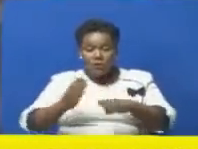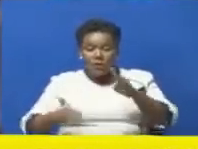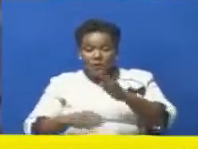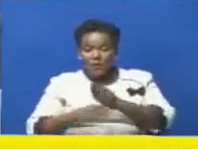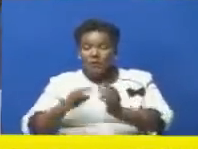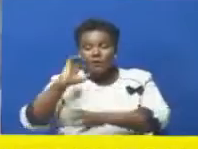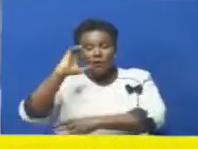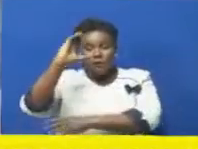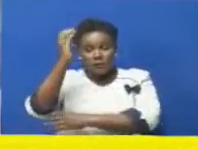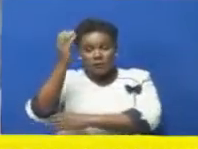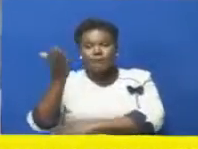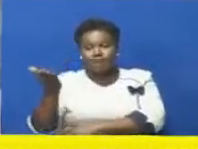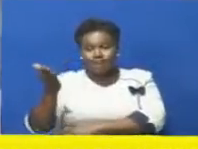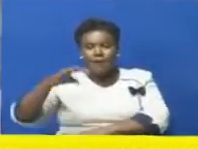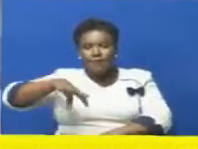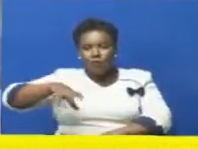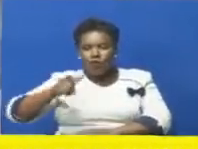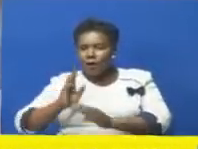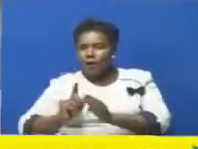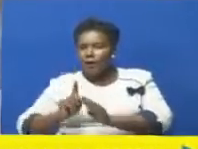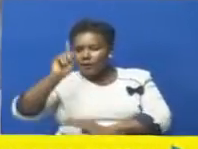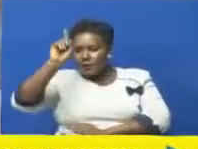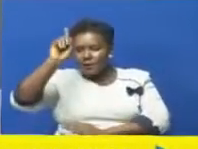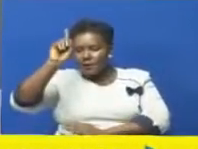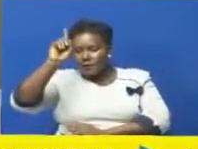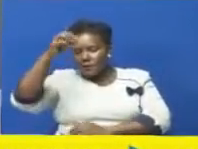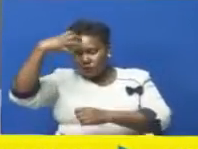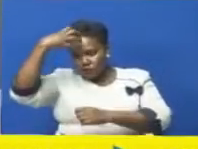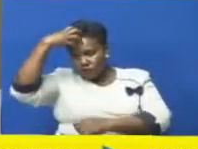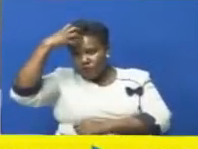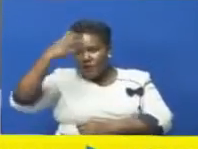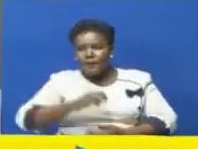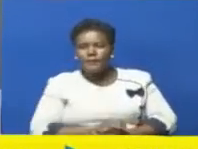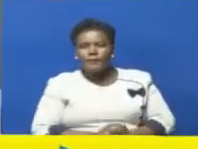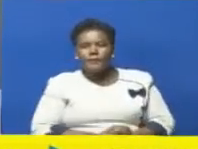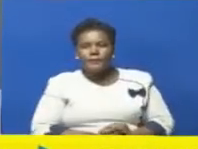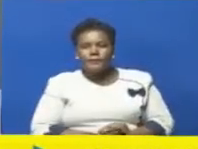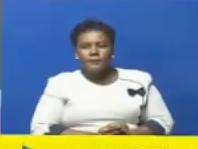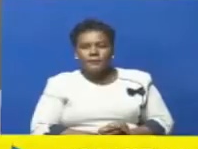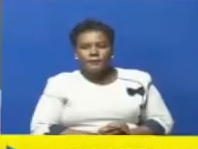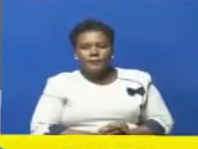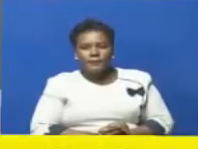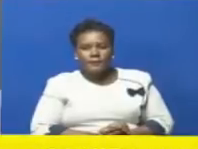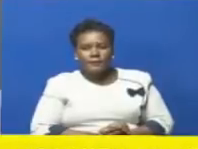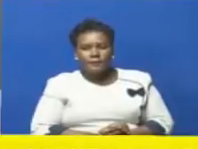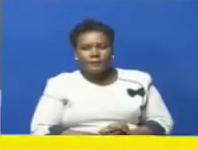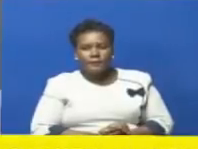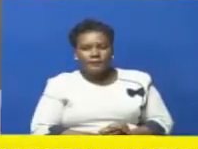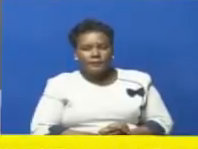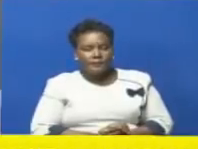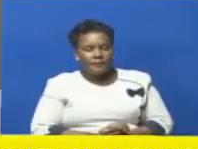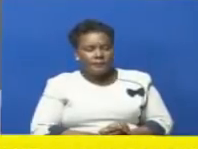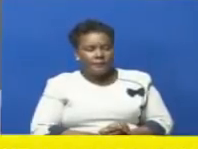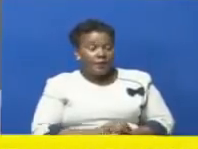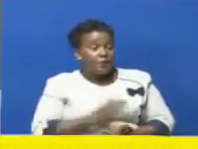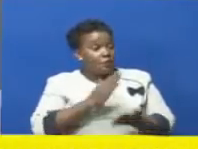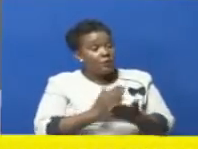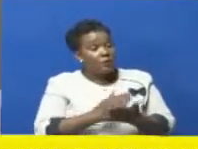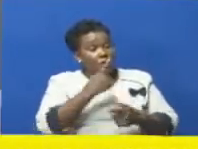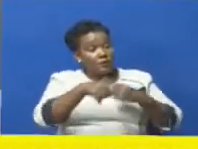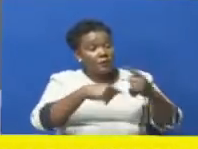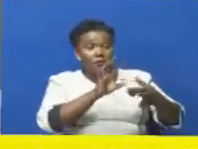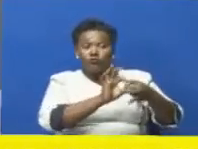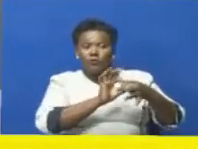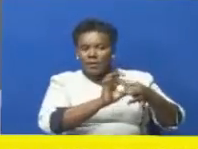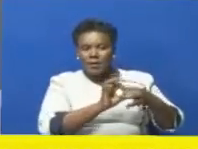Kidoti uliopo mkoa wa Kaskazini Unguja. Tuendelee kutoa ushirikiano, bado msikiti wetu maeneo yetu